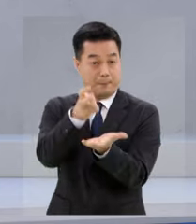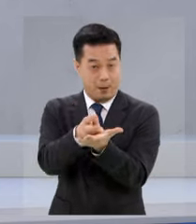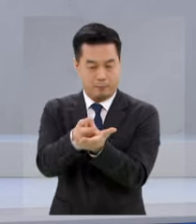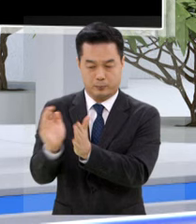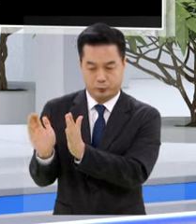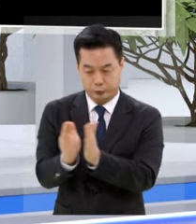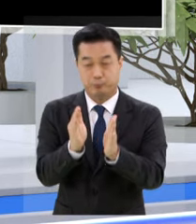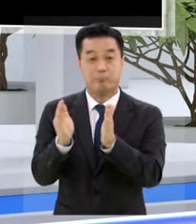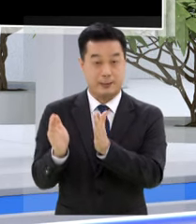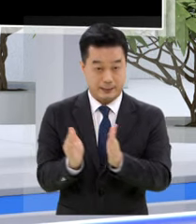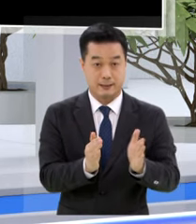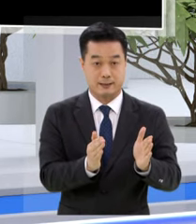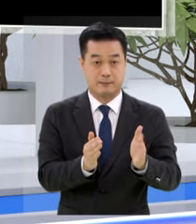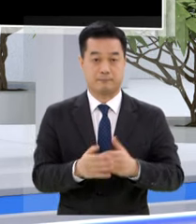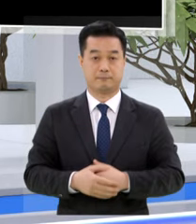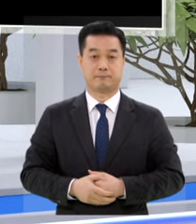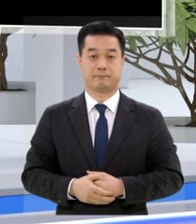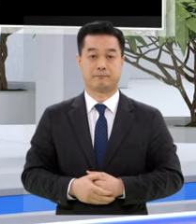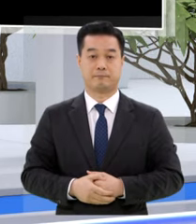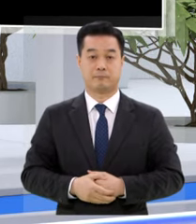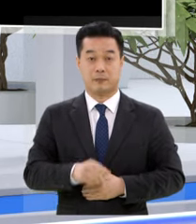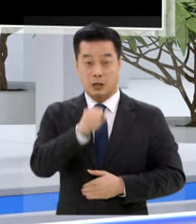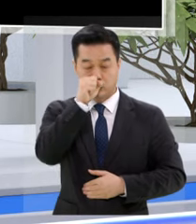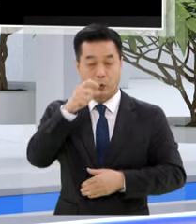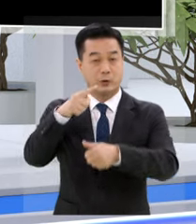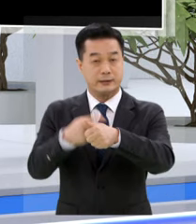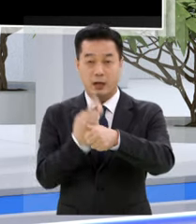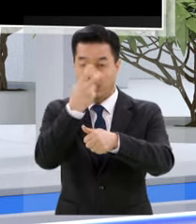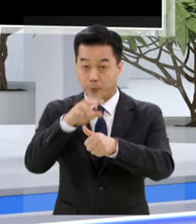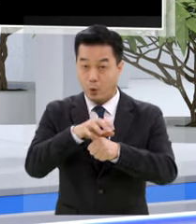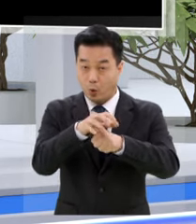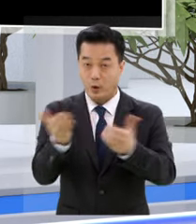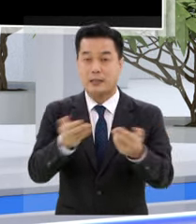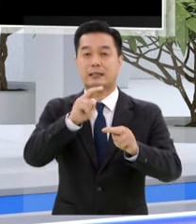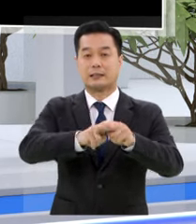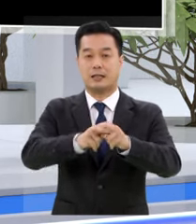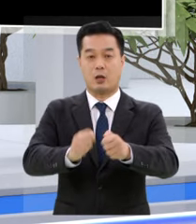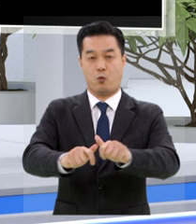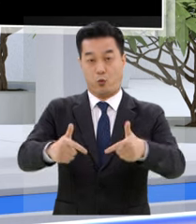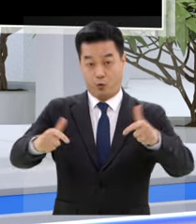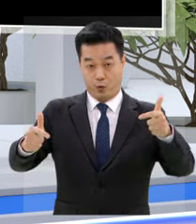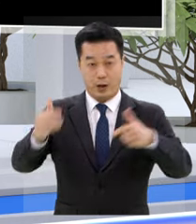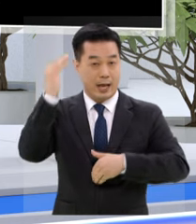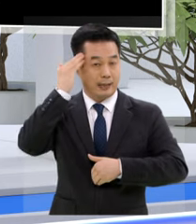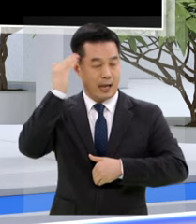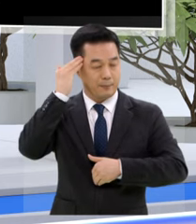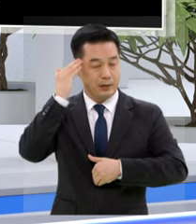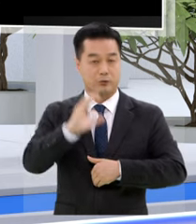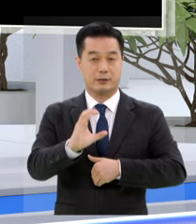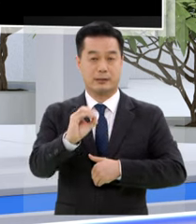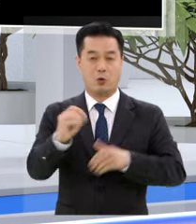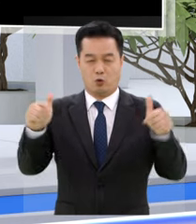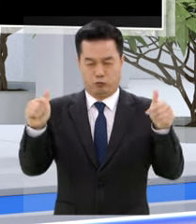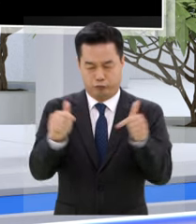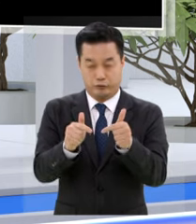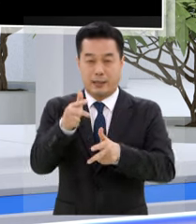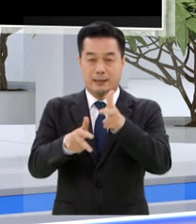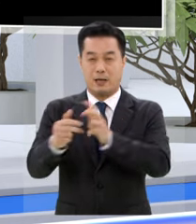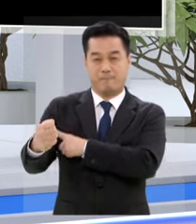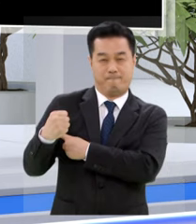마련하겠습니다 양질의 녹색 일자리를 대폭 확대해 대한민국을 탈탄소 산업 강국으로 만들어